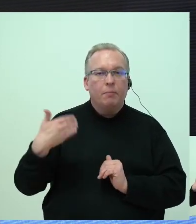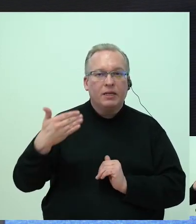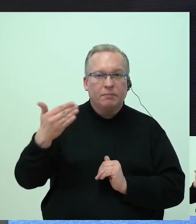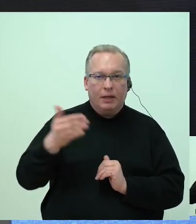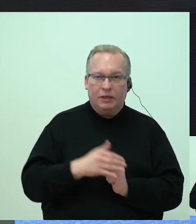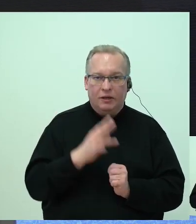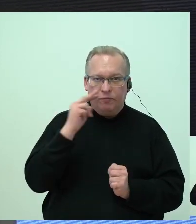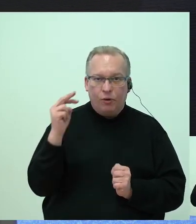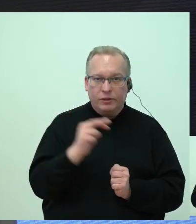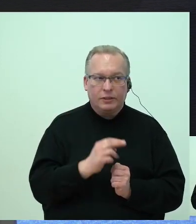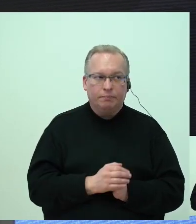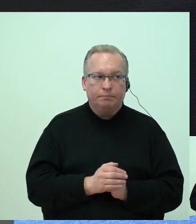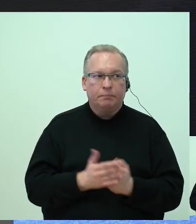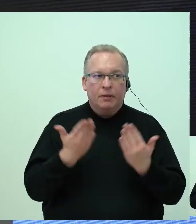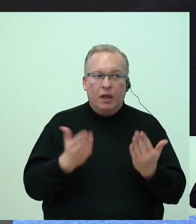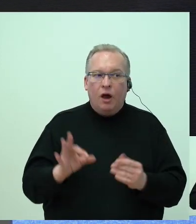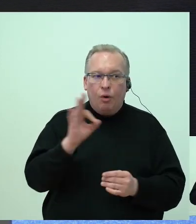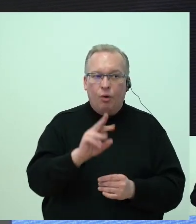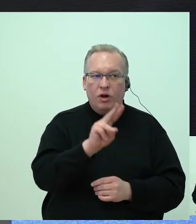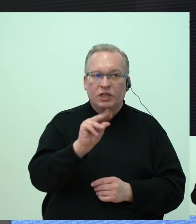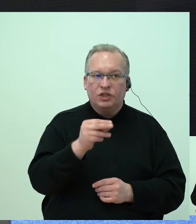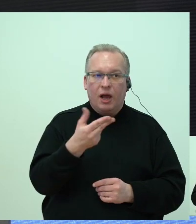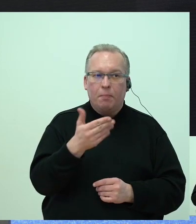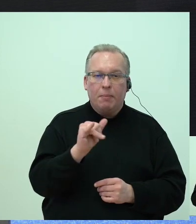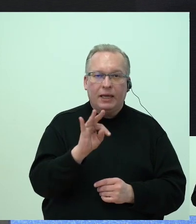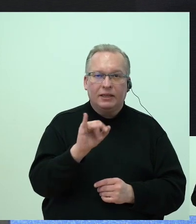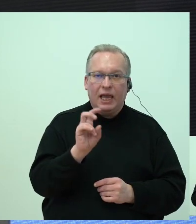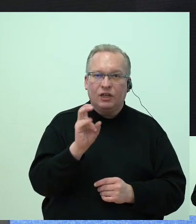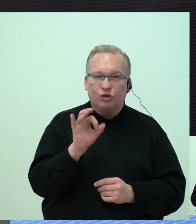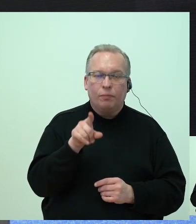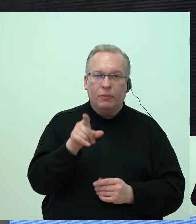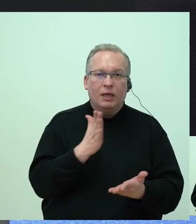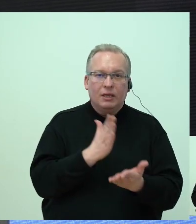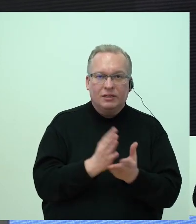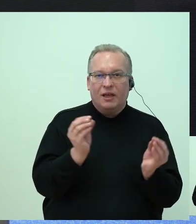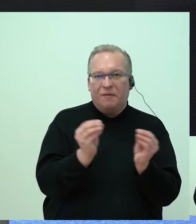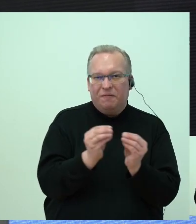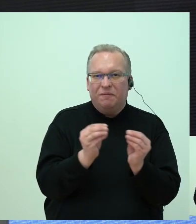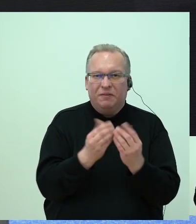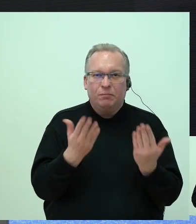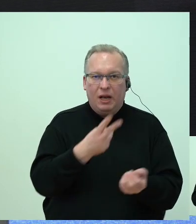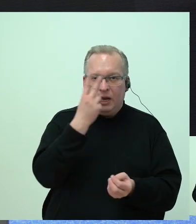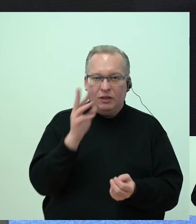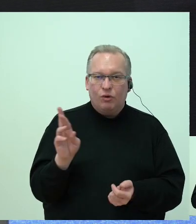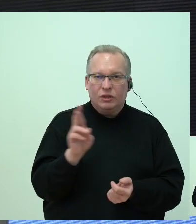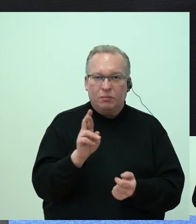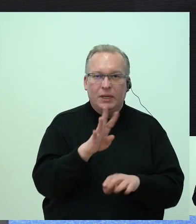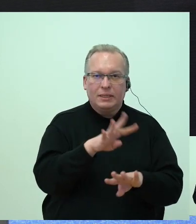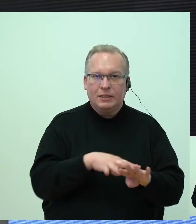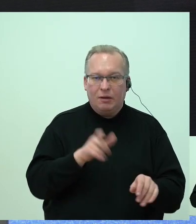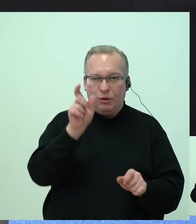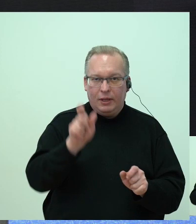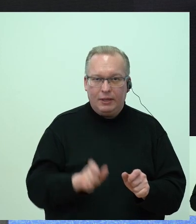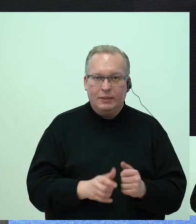perspektyvos. Na, dėl Žemaitaičio. Žemaitaitis yra vis dar Lietuvos Respublikos Seimo